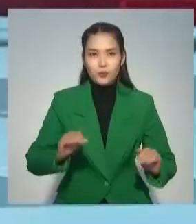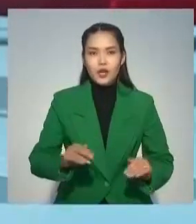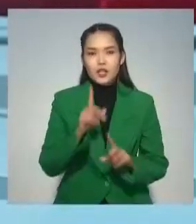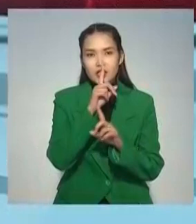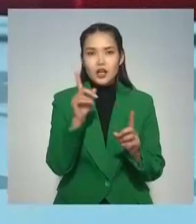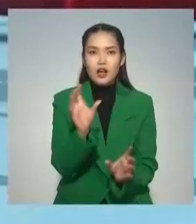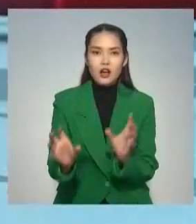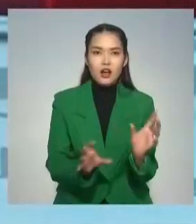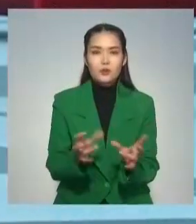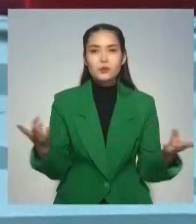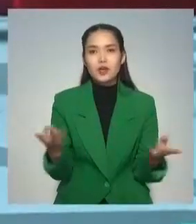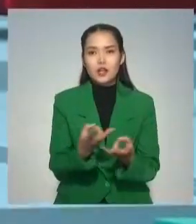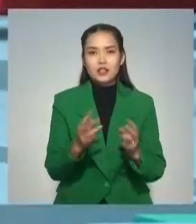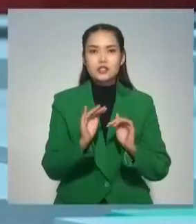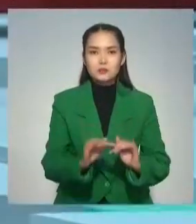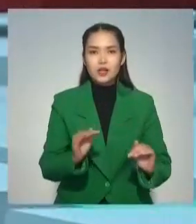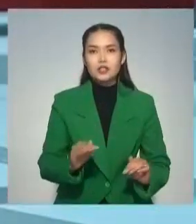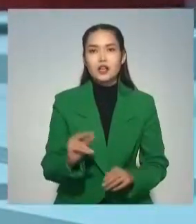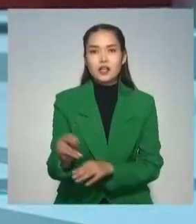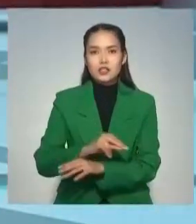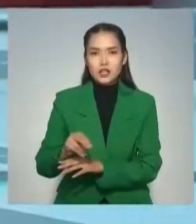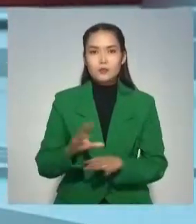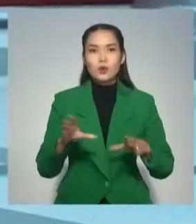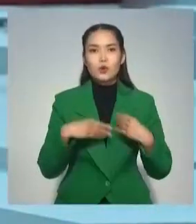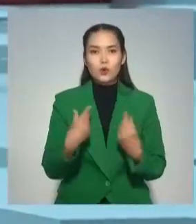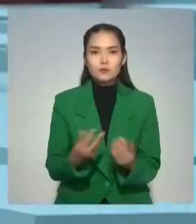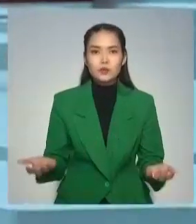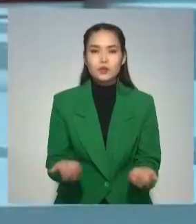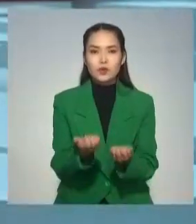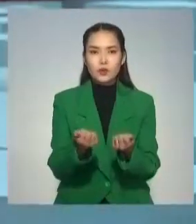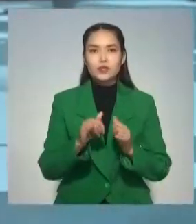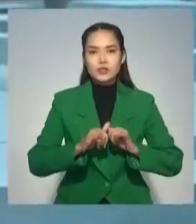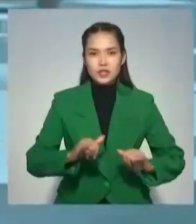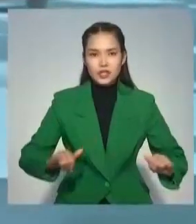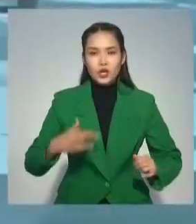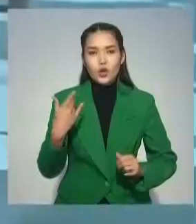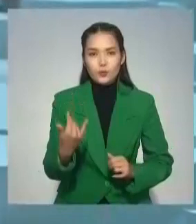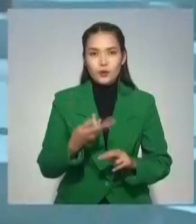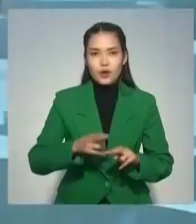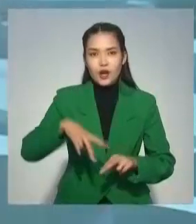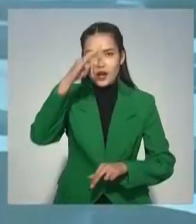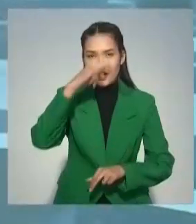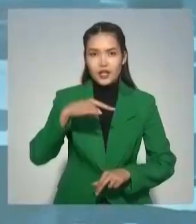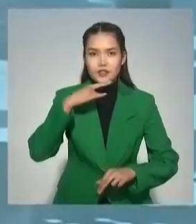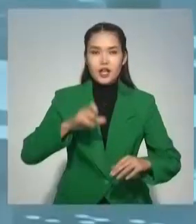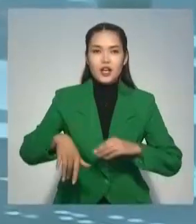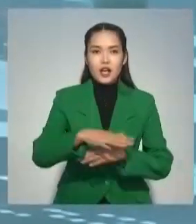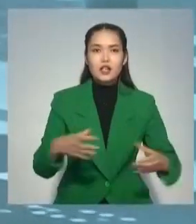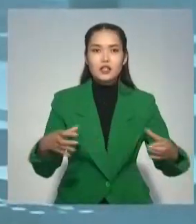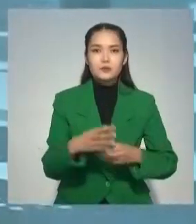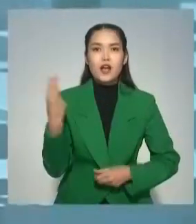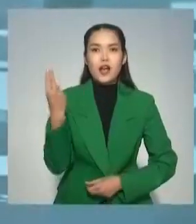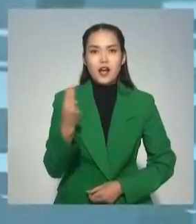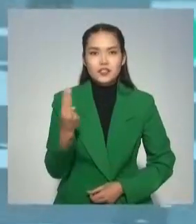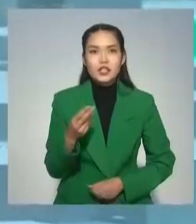ерекше қамқорлықты қажет ететін бала тәрбиелеп отырған отбасыларды қолдау аясын кеңейту. Бұл Қазақстан Халық партиясының Астанада өткен